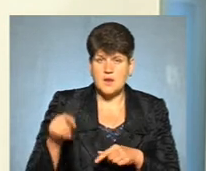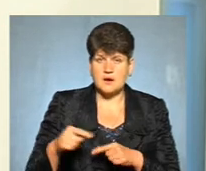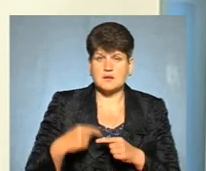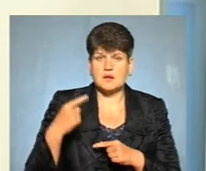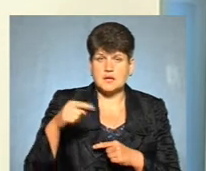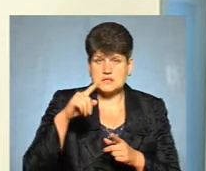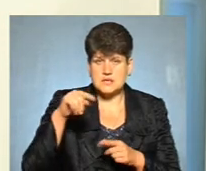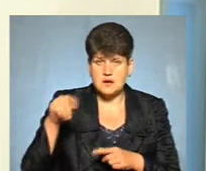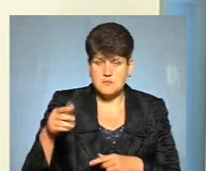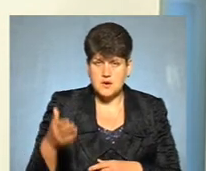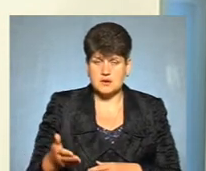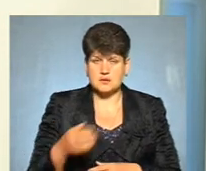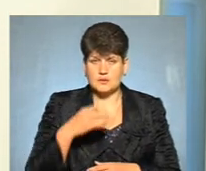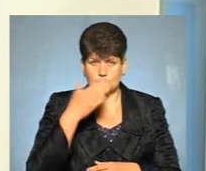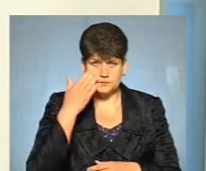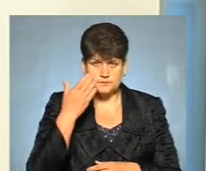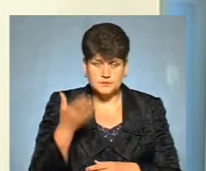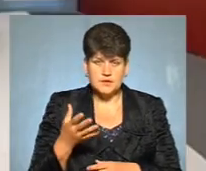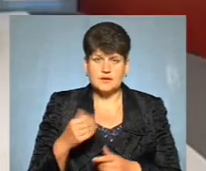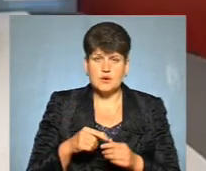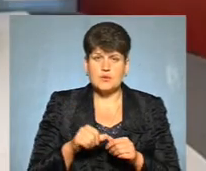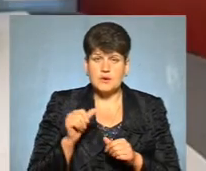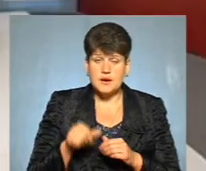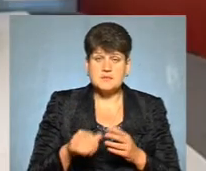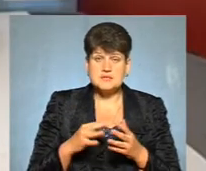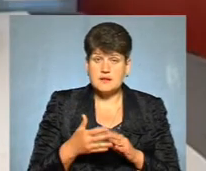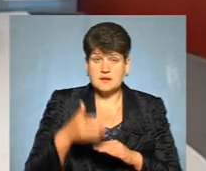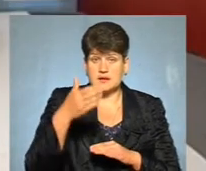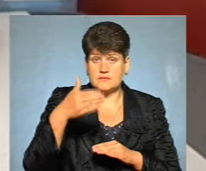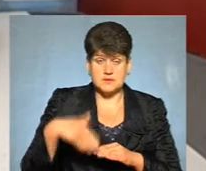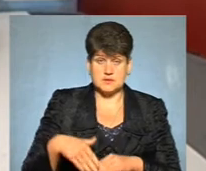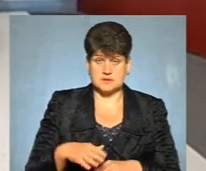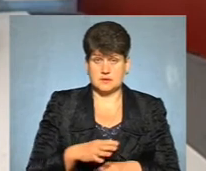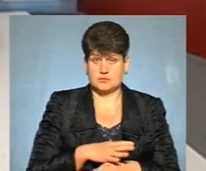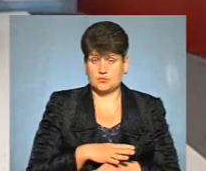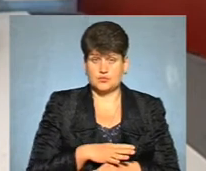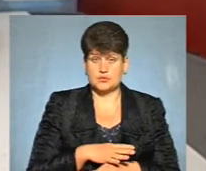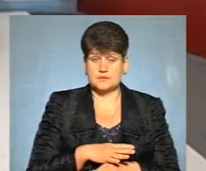Закарпаття. Є окремі села, які просто відрізані були від